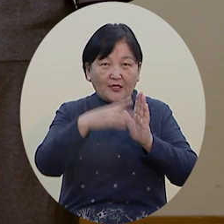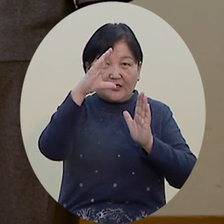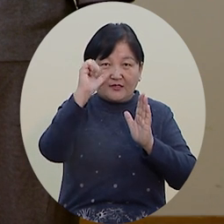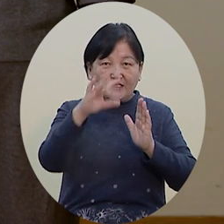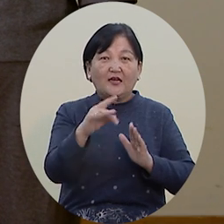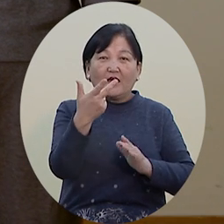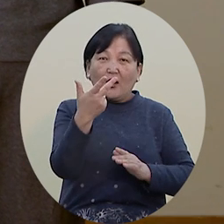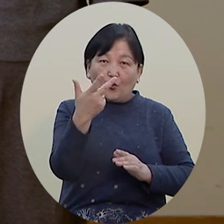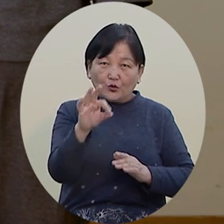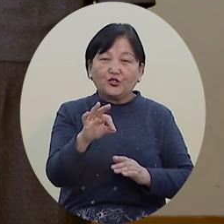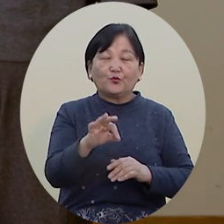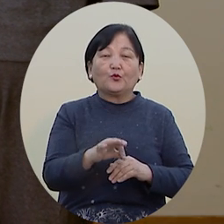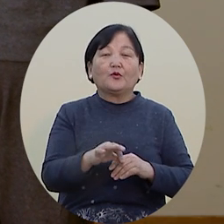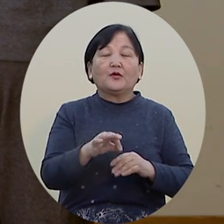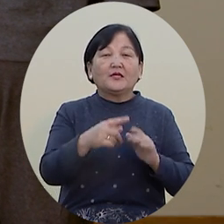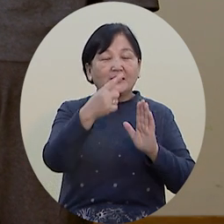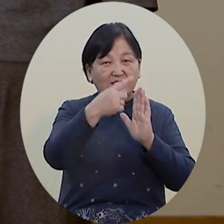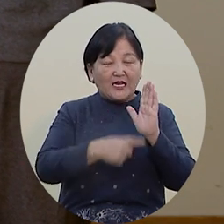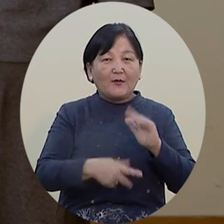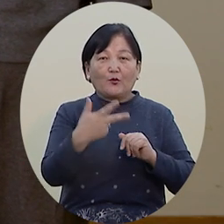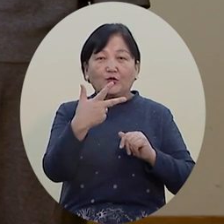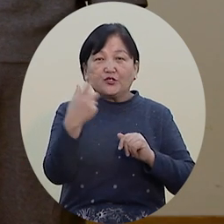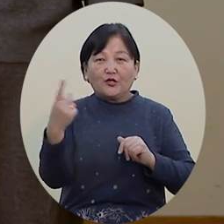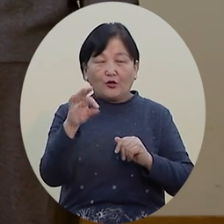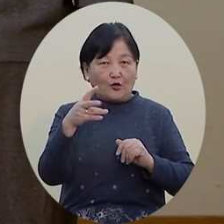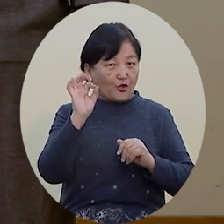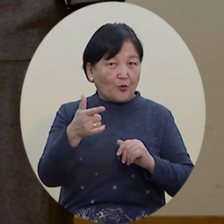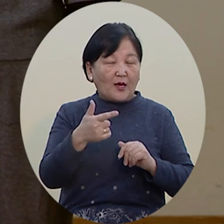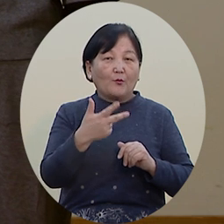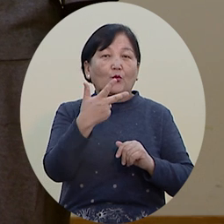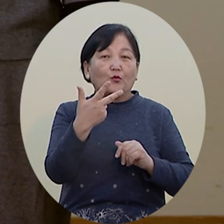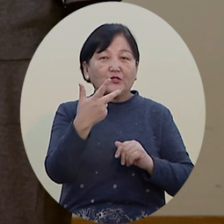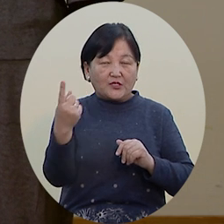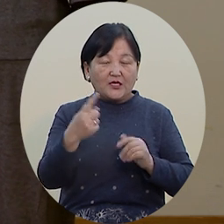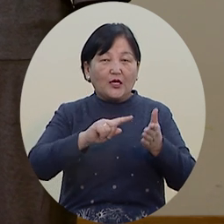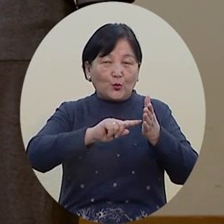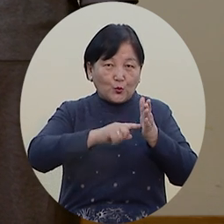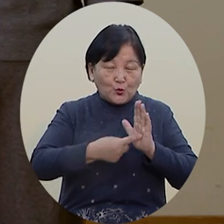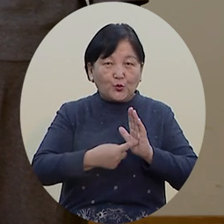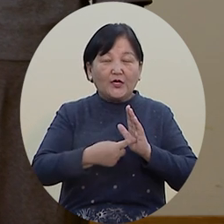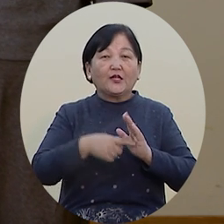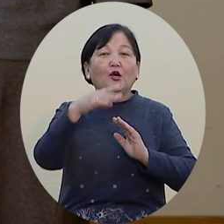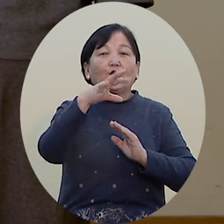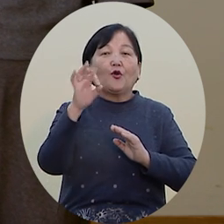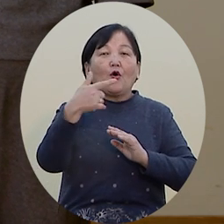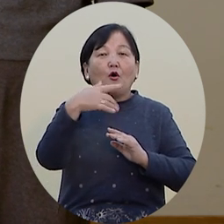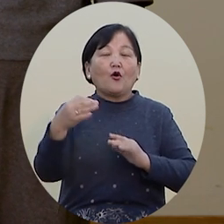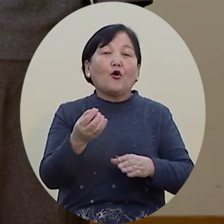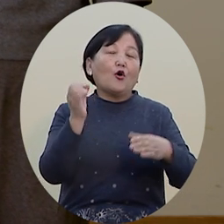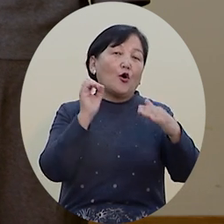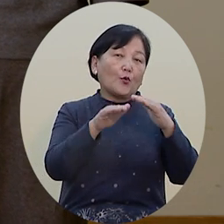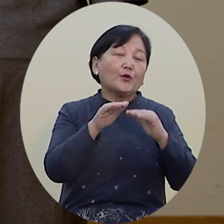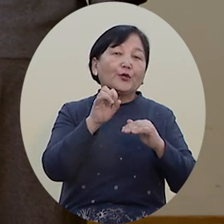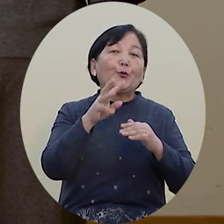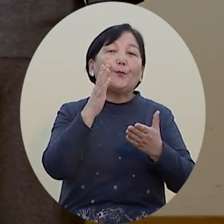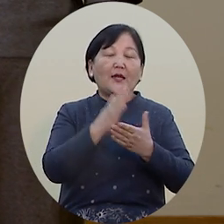ээ. За 30 хоногтой гэж бодох юм бол 30-аар үржүүлнэ. Гэх мэтлээ ингээд бүгдээрээ хүснэгтэй хийж дуусгах